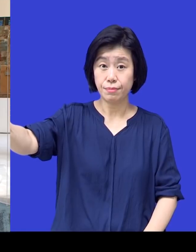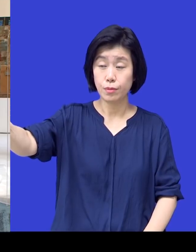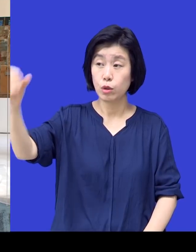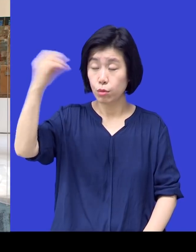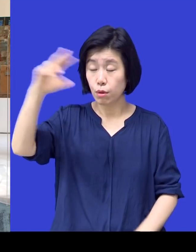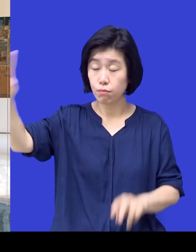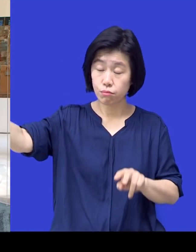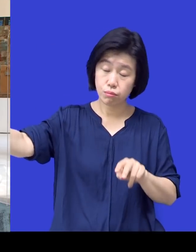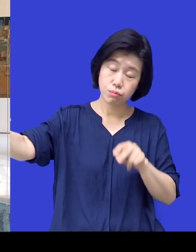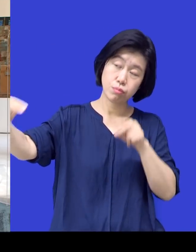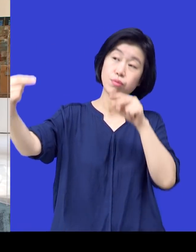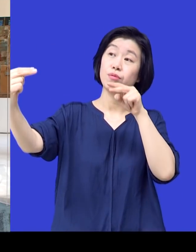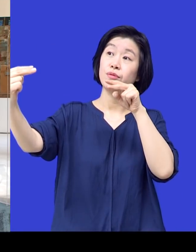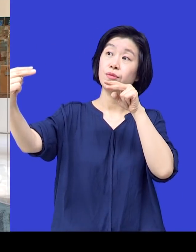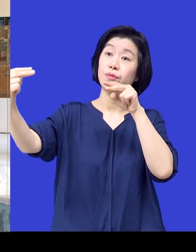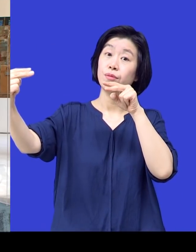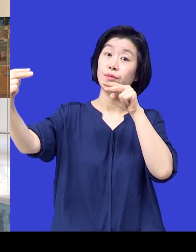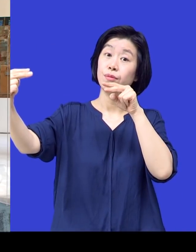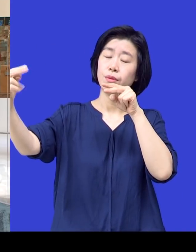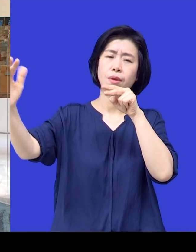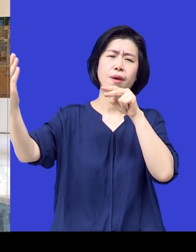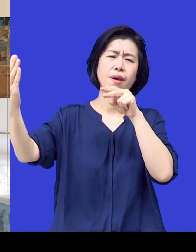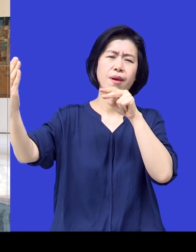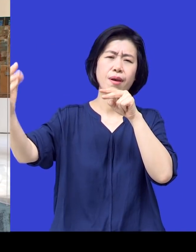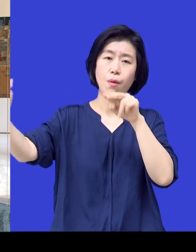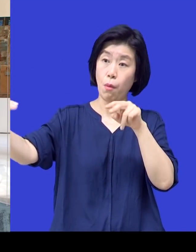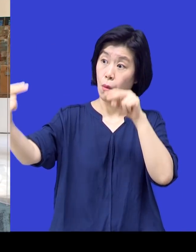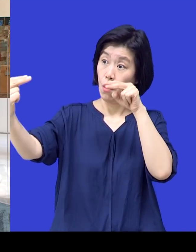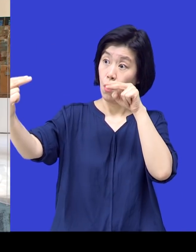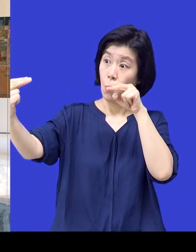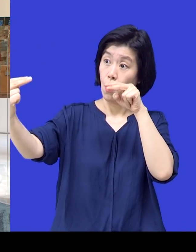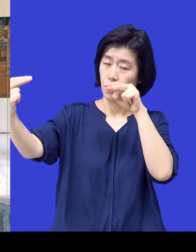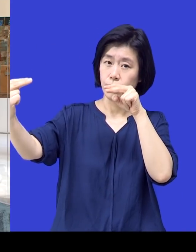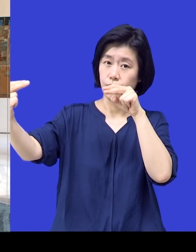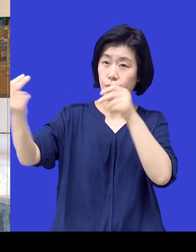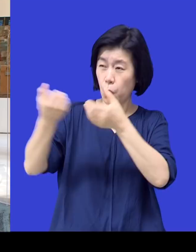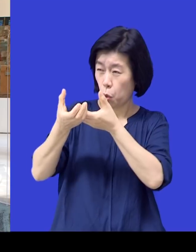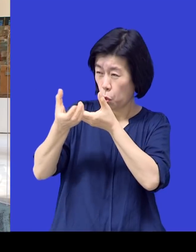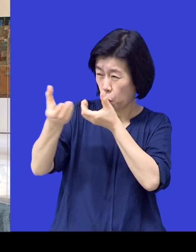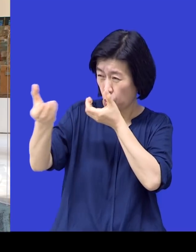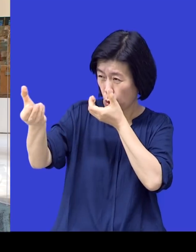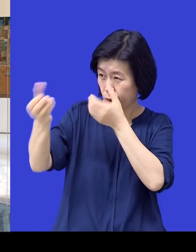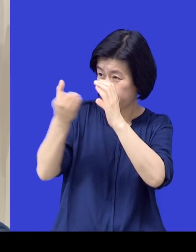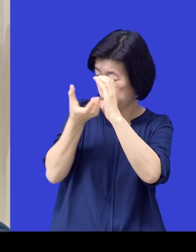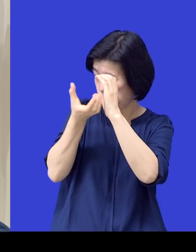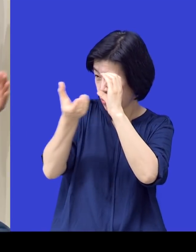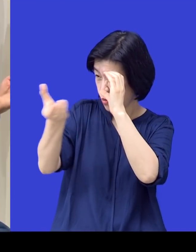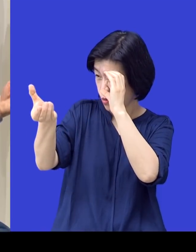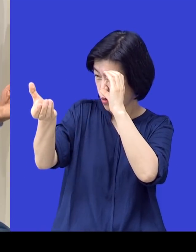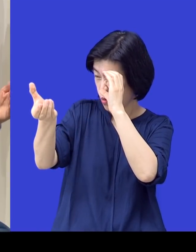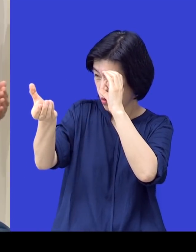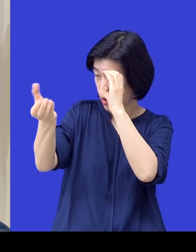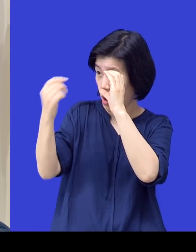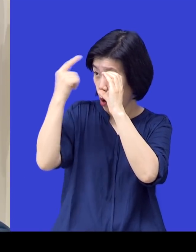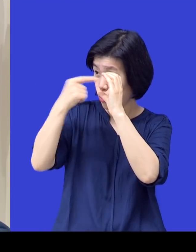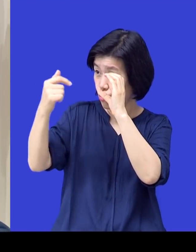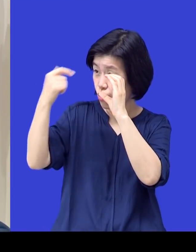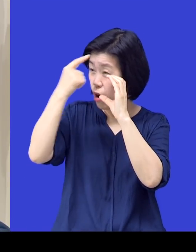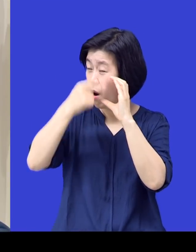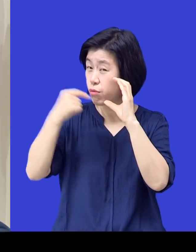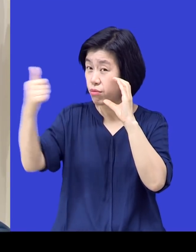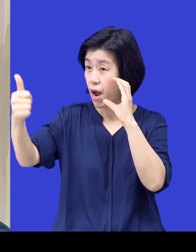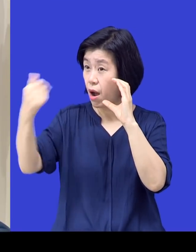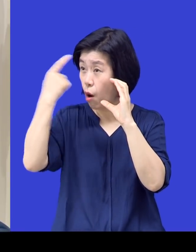보고 있는 거예요. 그래서 제가 카메라를 얼른 틀어서 그 아이한테 망원으로 쭉 당겼어요. 네. 애 얼굴이 저 앞으로